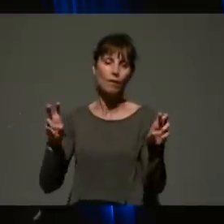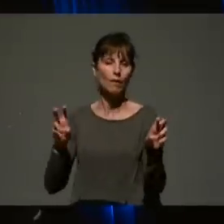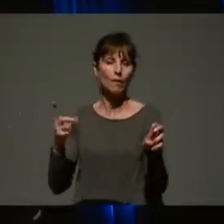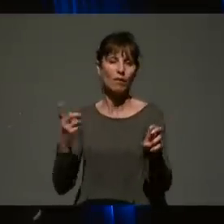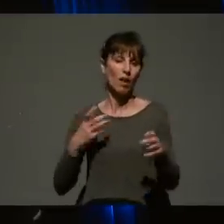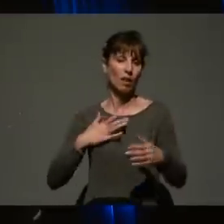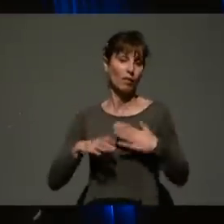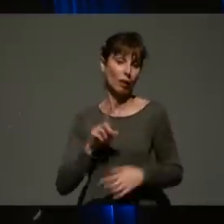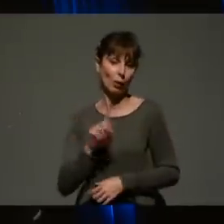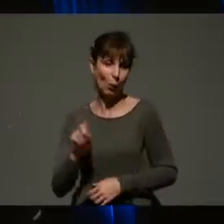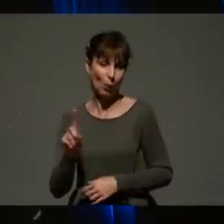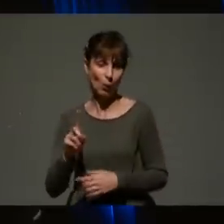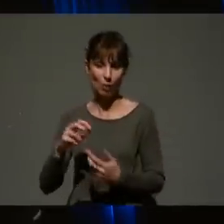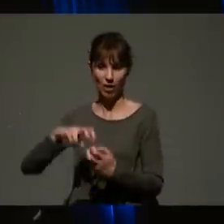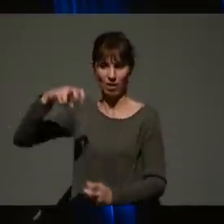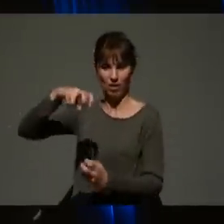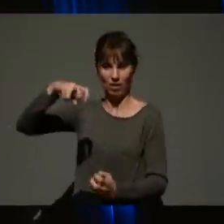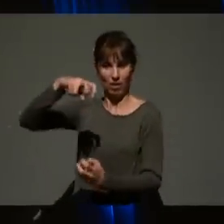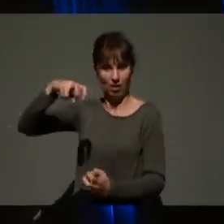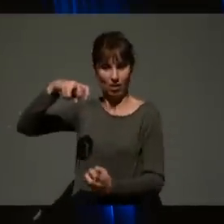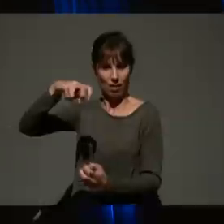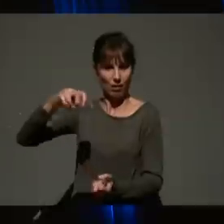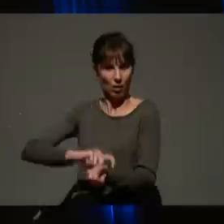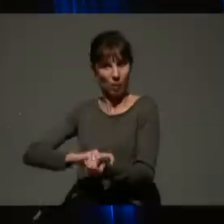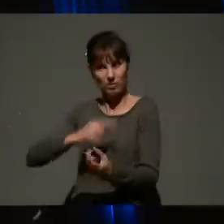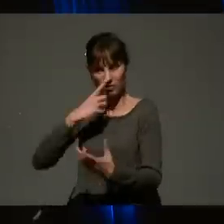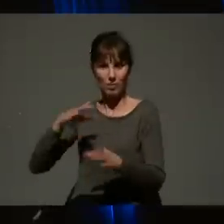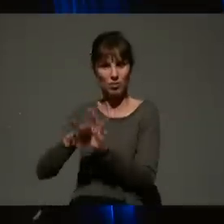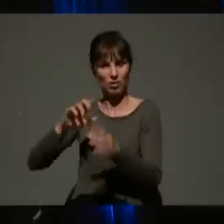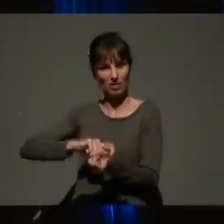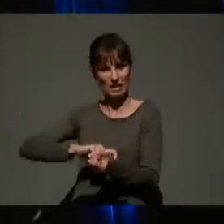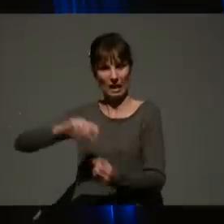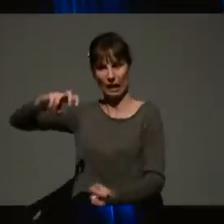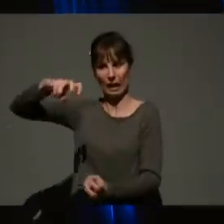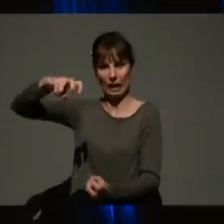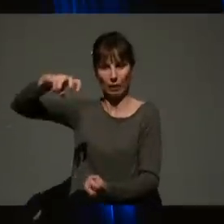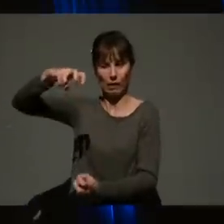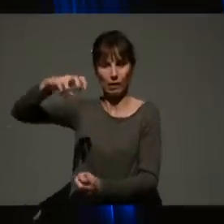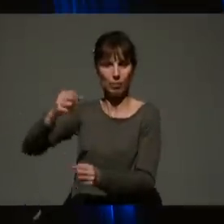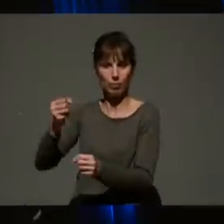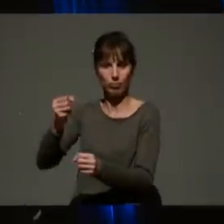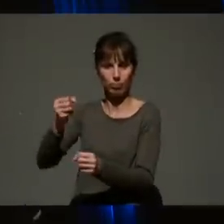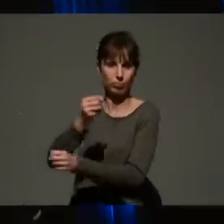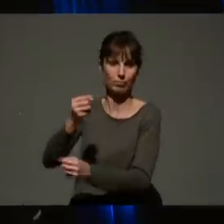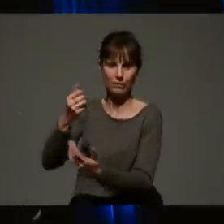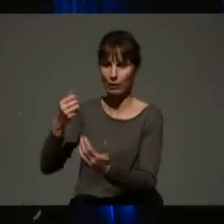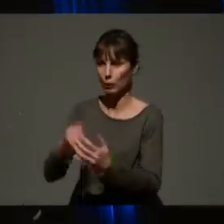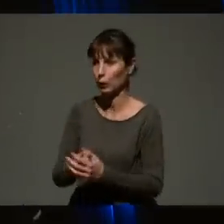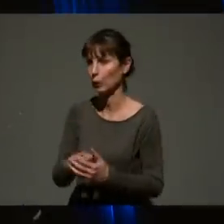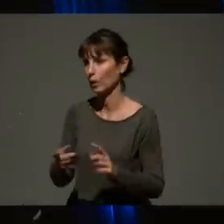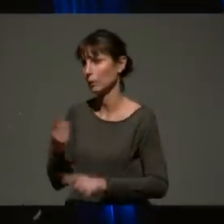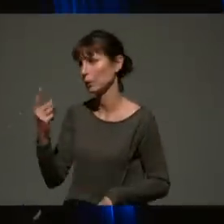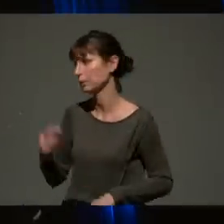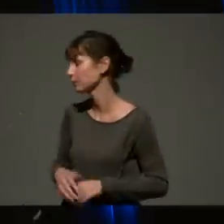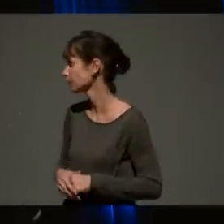c'est lié au stress de l'os. L'os ne supporte plus la charge d'entraînement et se déclenchent des phénomènes de fracture qui sont très